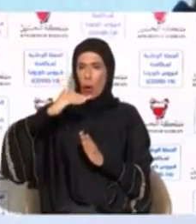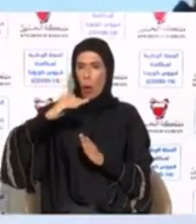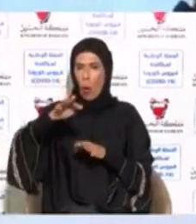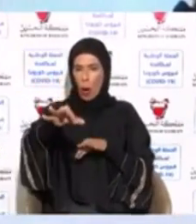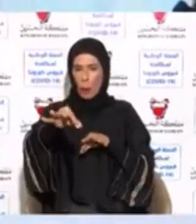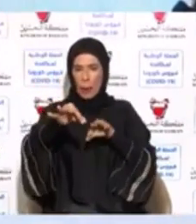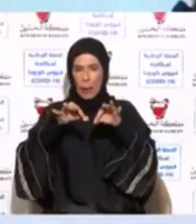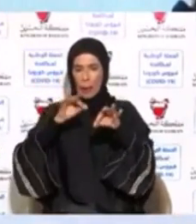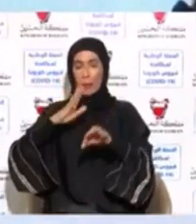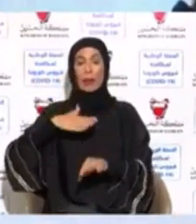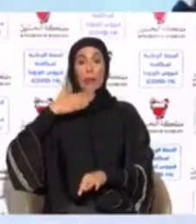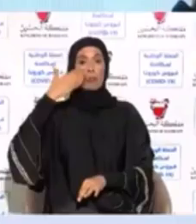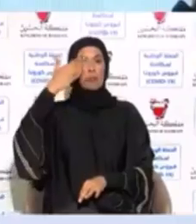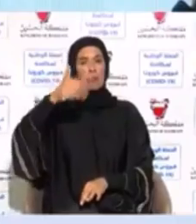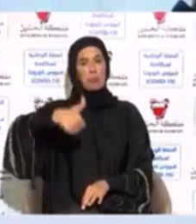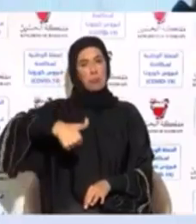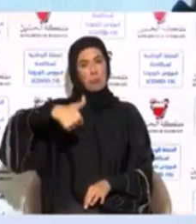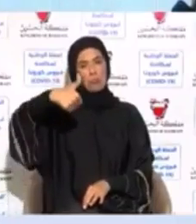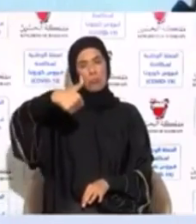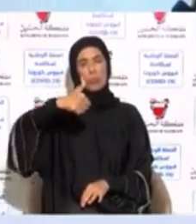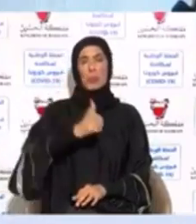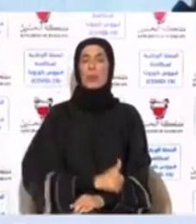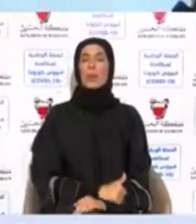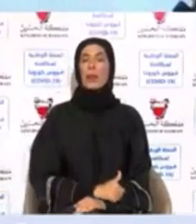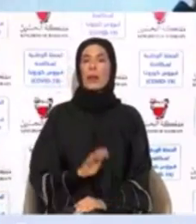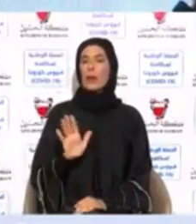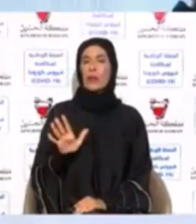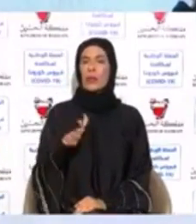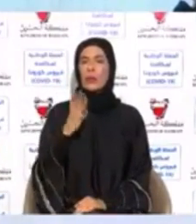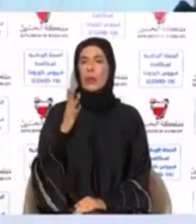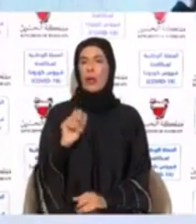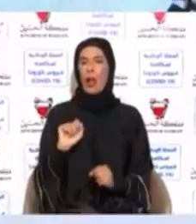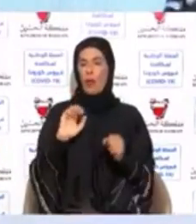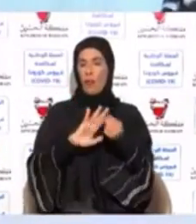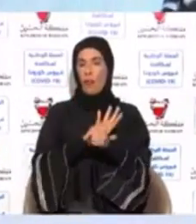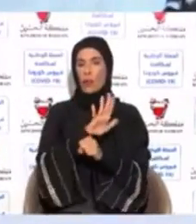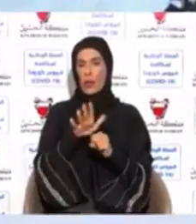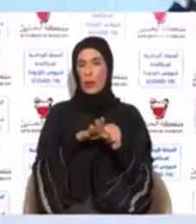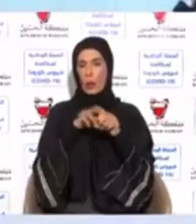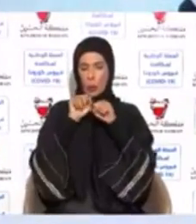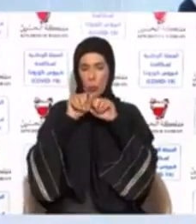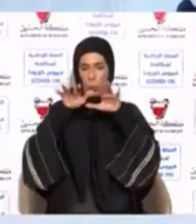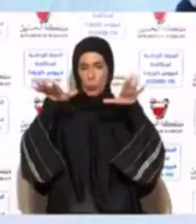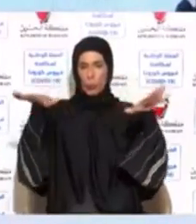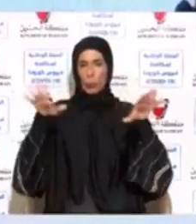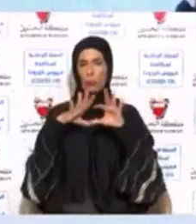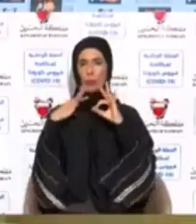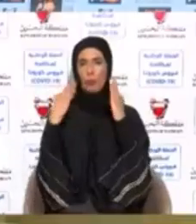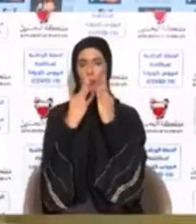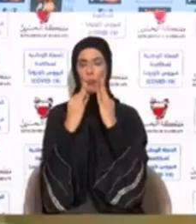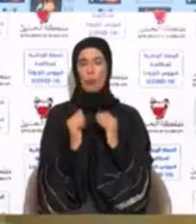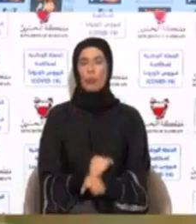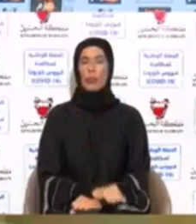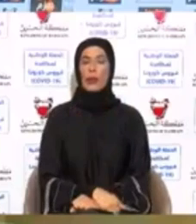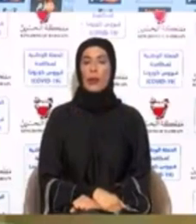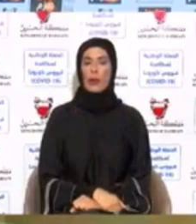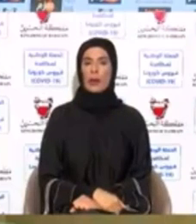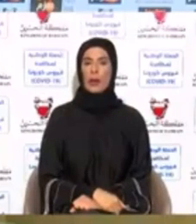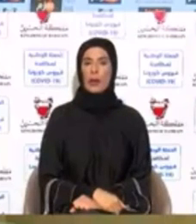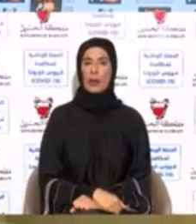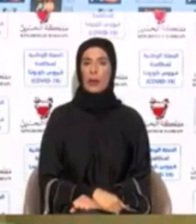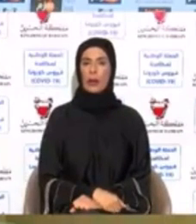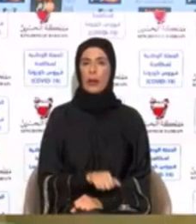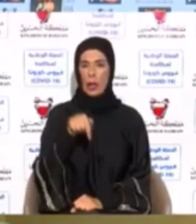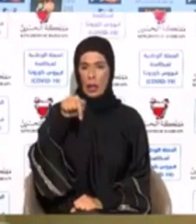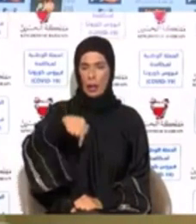الخطط المستقبلية في كيفية التعامل مع الفيروس ودرجة انتشاره في المجتمع. أما